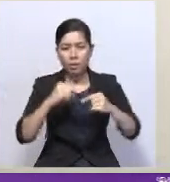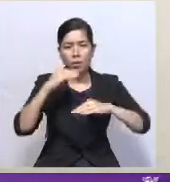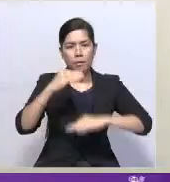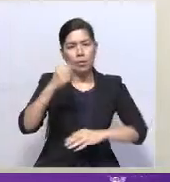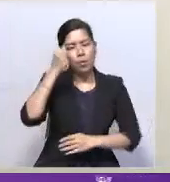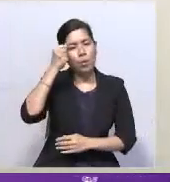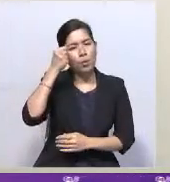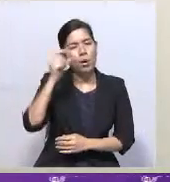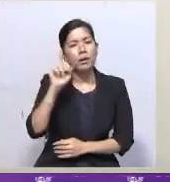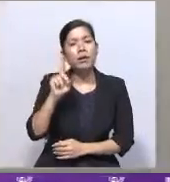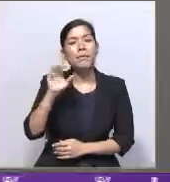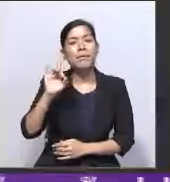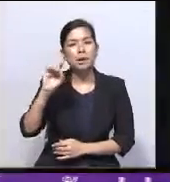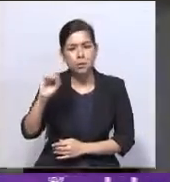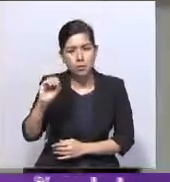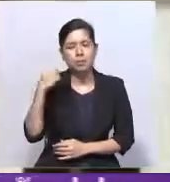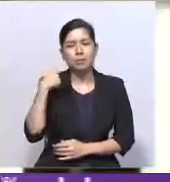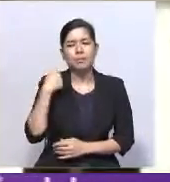วันที่จะพิจารณาน